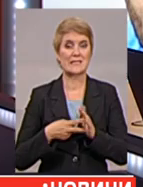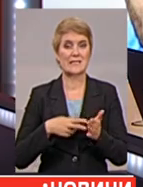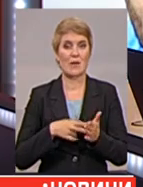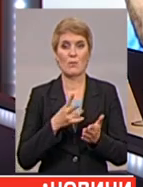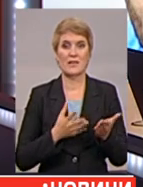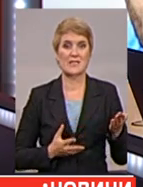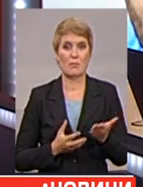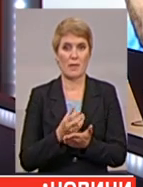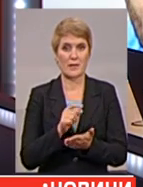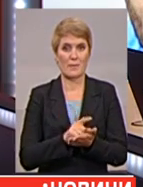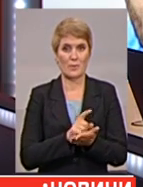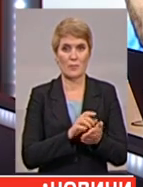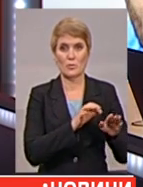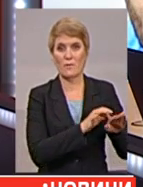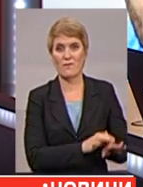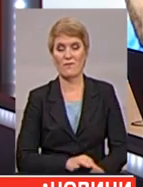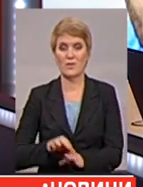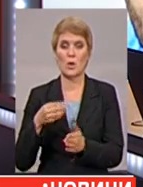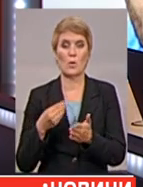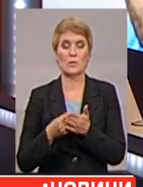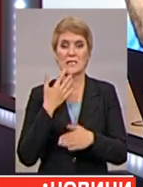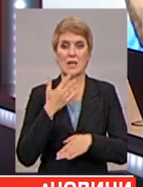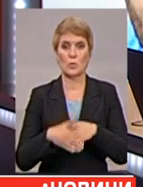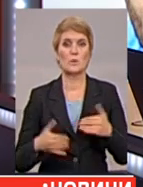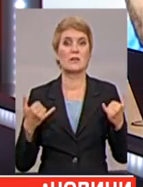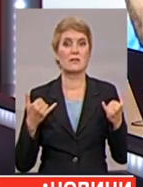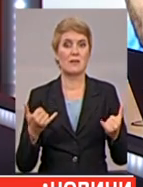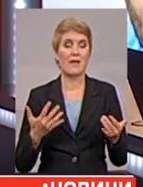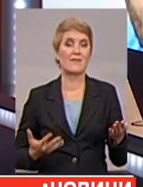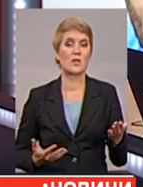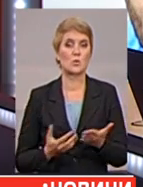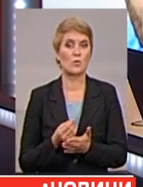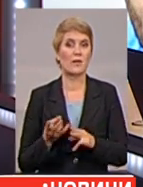сплати податків і виведення коштів за кордон, у тому числі і для фінансування тероризму.